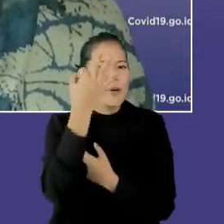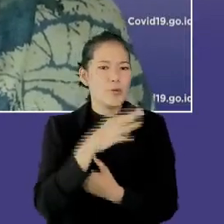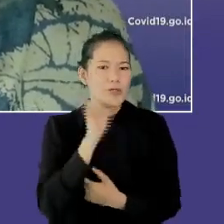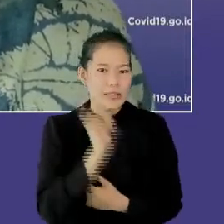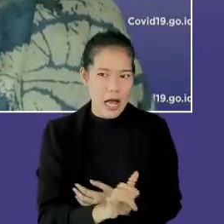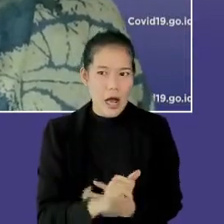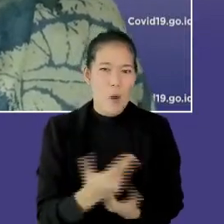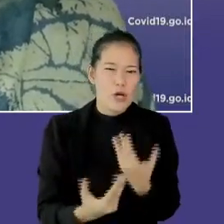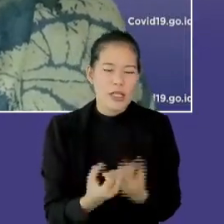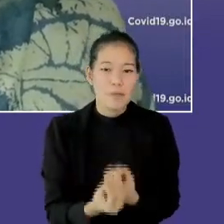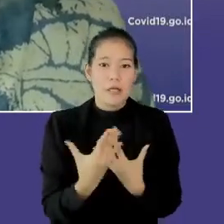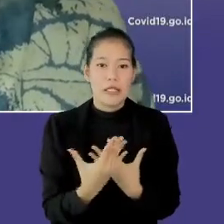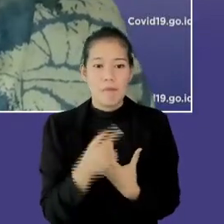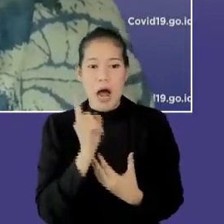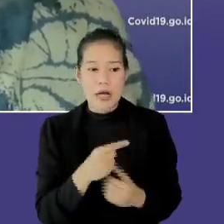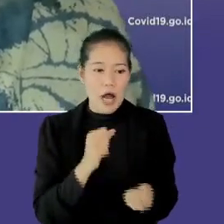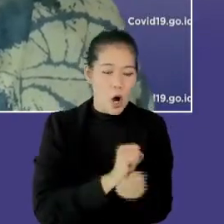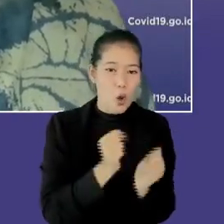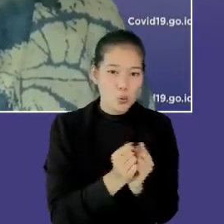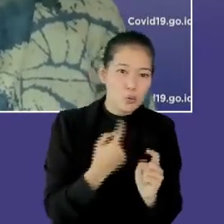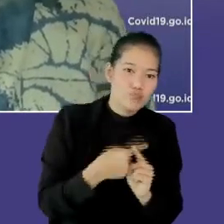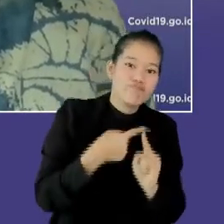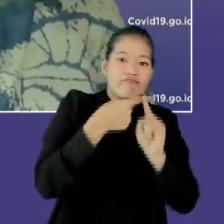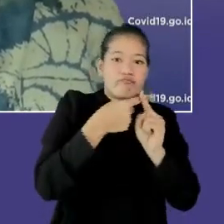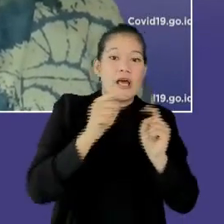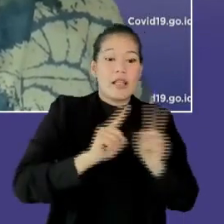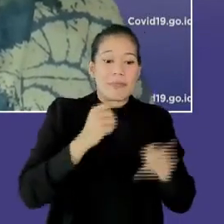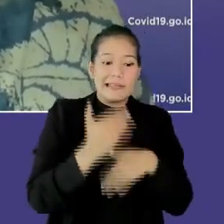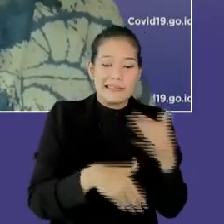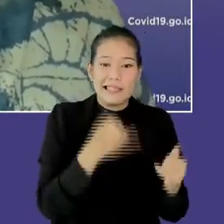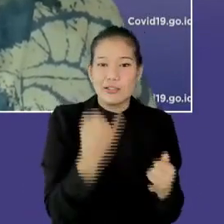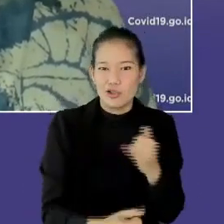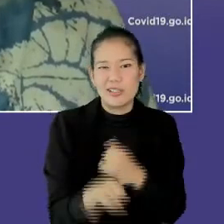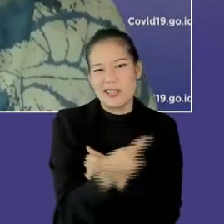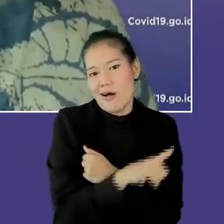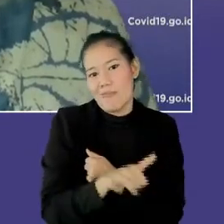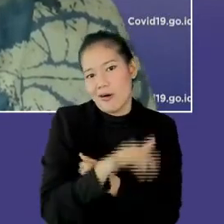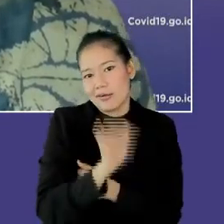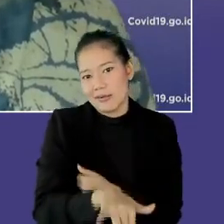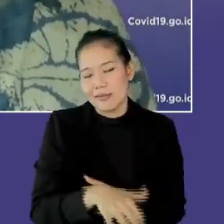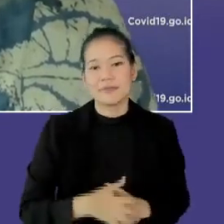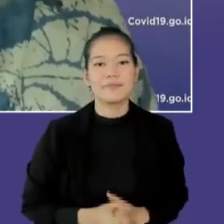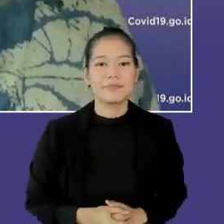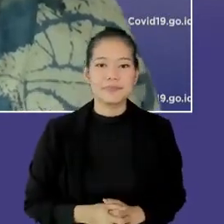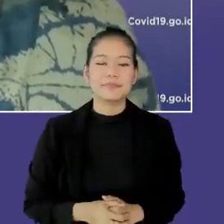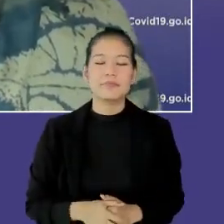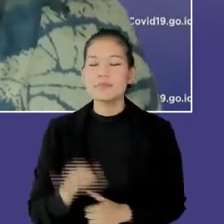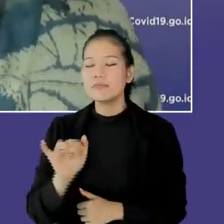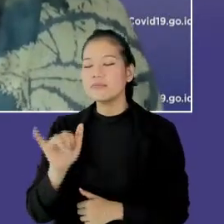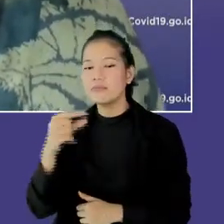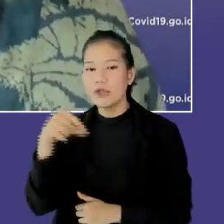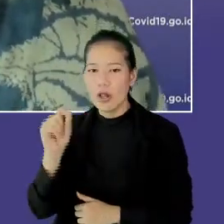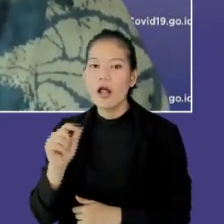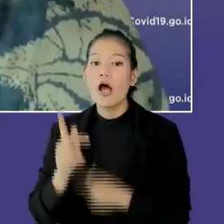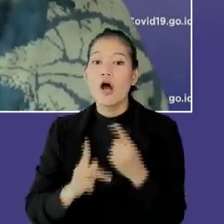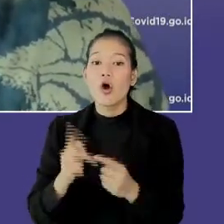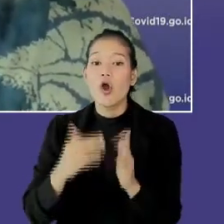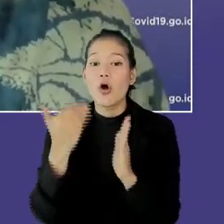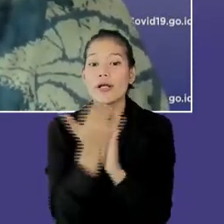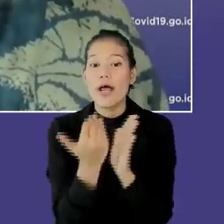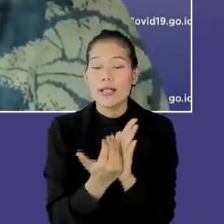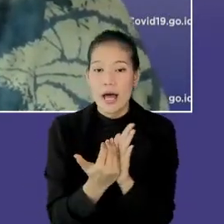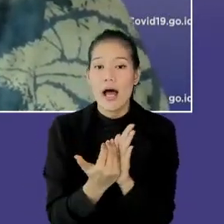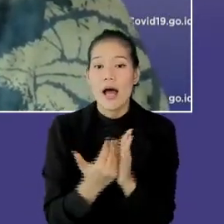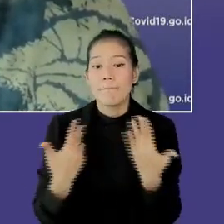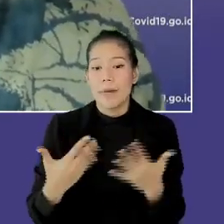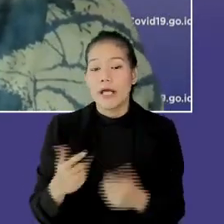betul, tiba-tiba ntar ada kasus yang akan meningkat misalkan. Tapi kan nanti di ujungnya akan sama dong sebetulnya. Iya. Kalau untuk data